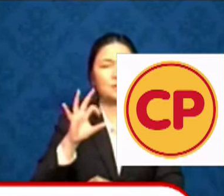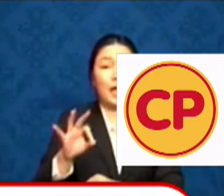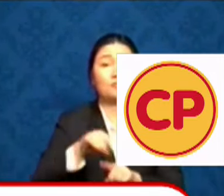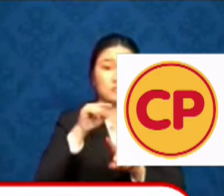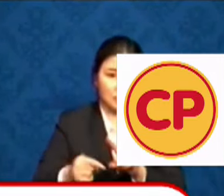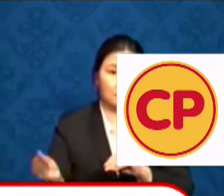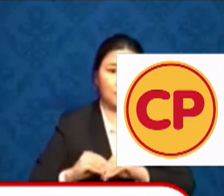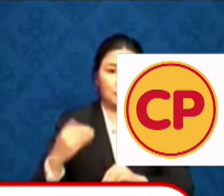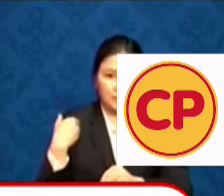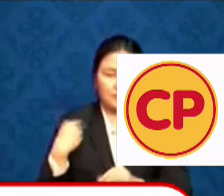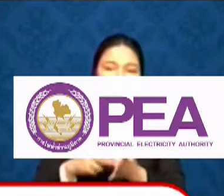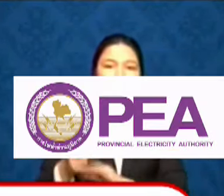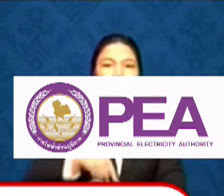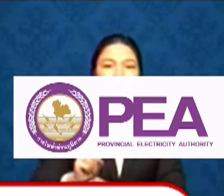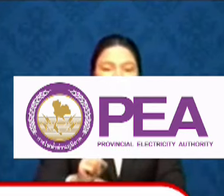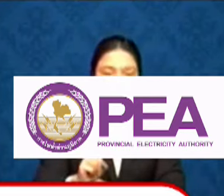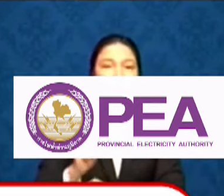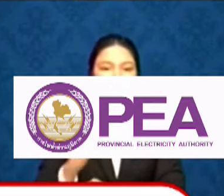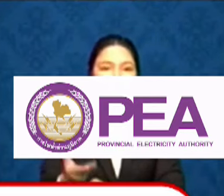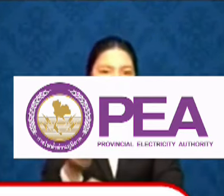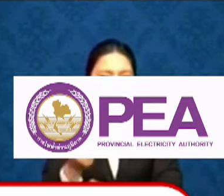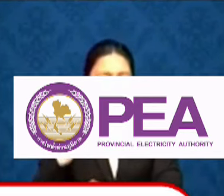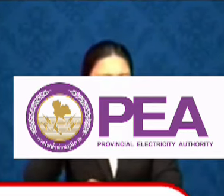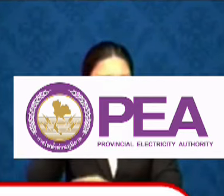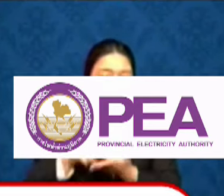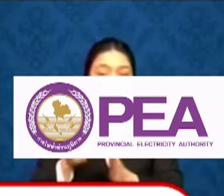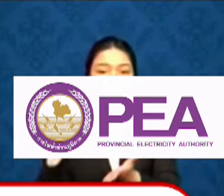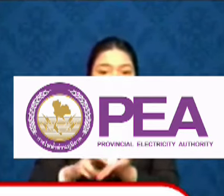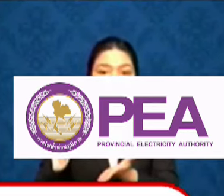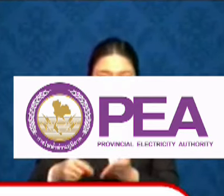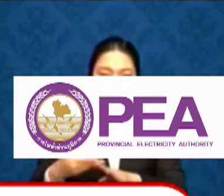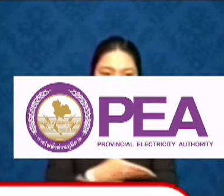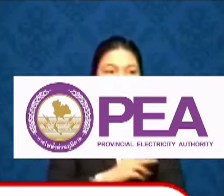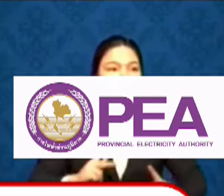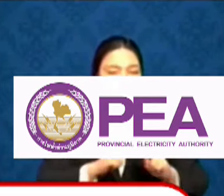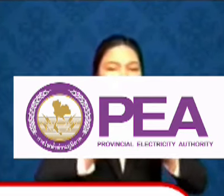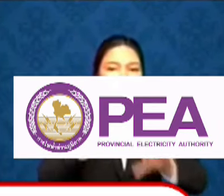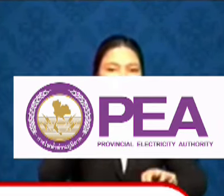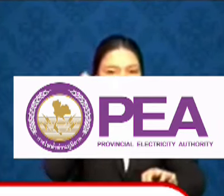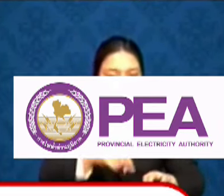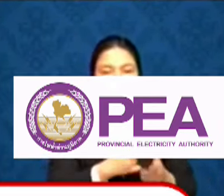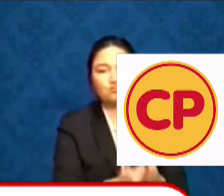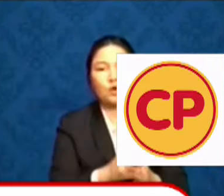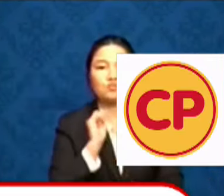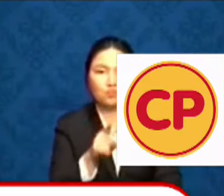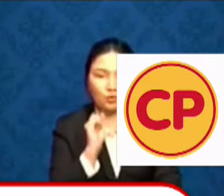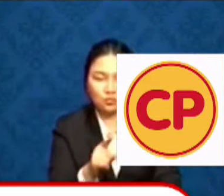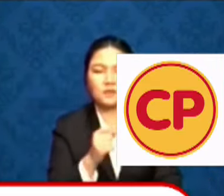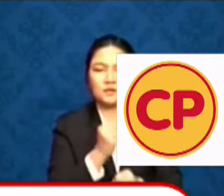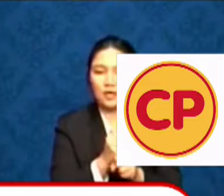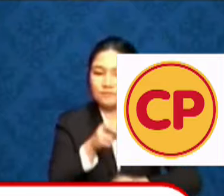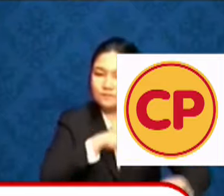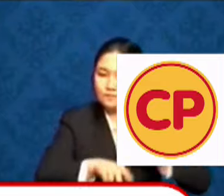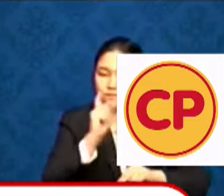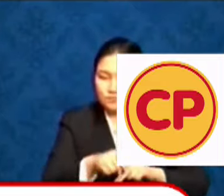ใดเพื่อรองรับการดำเนินการนี้ขอให้กระทรวงมหาดไทยเร่งดำเนินการตามขั้นตอนโดยเร็ว